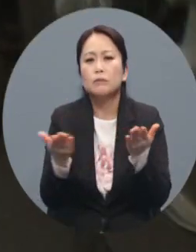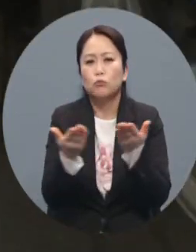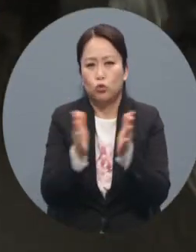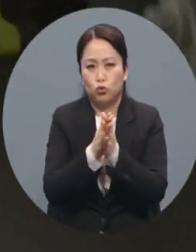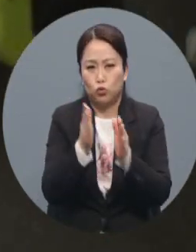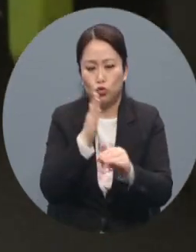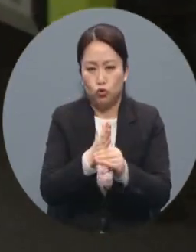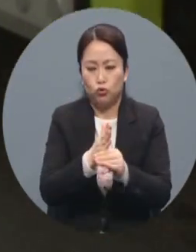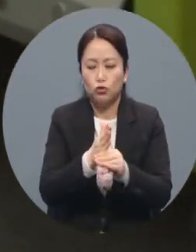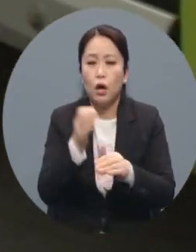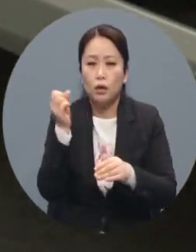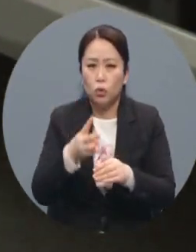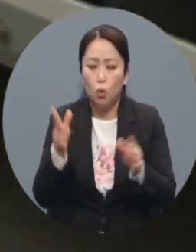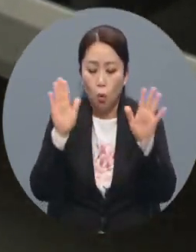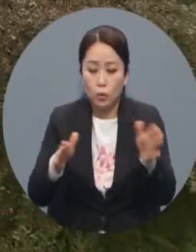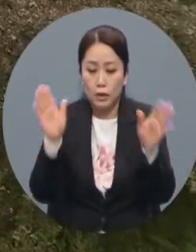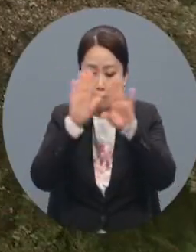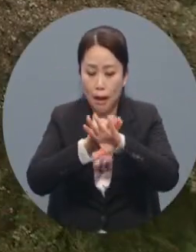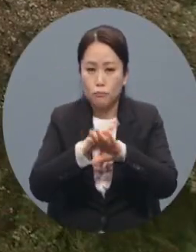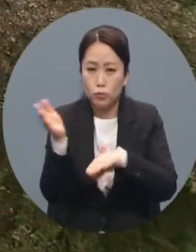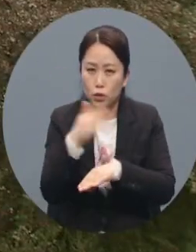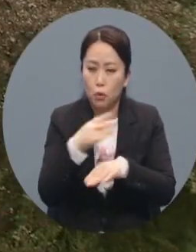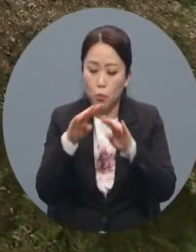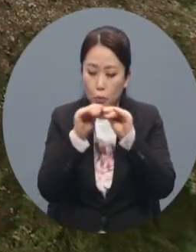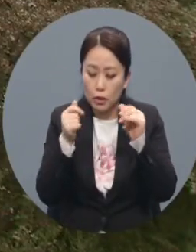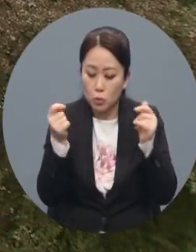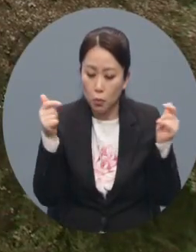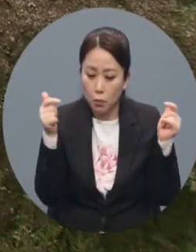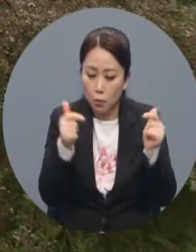밤부터 미세먼지가 차츰 옅어지겠지만